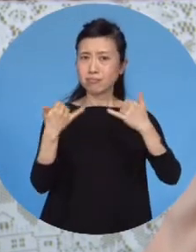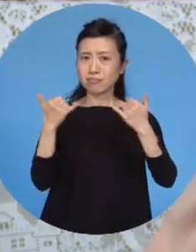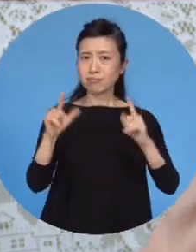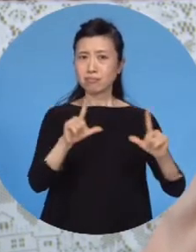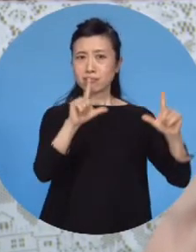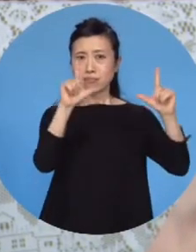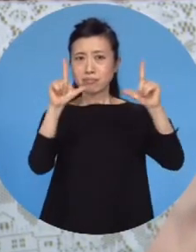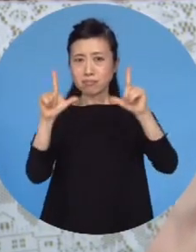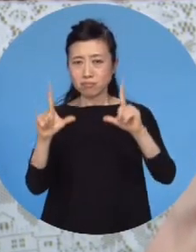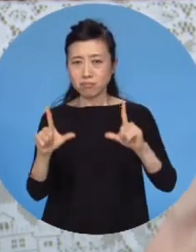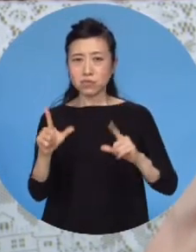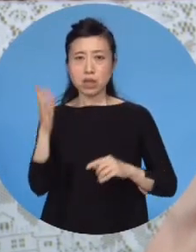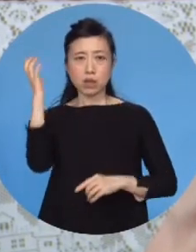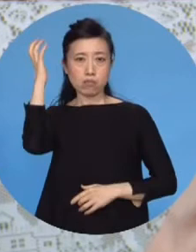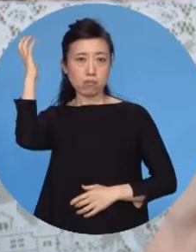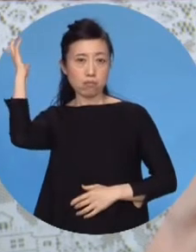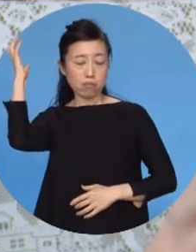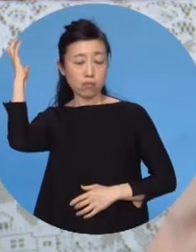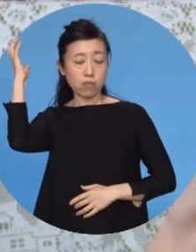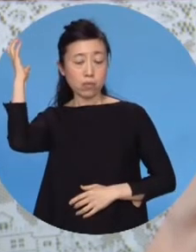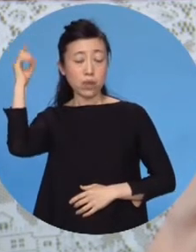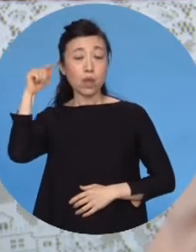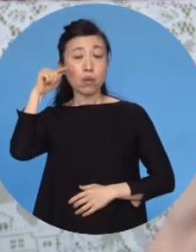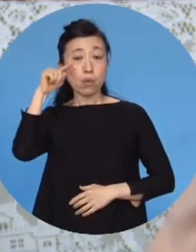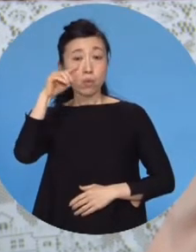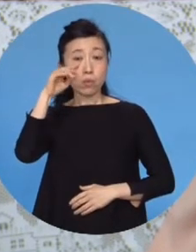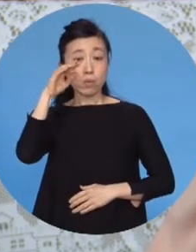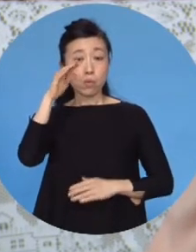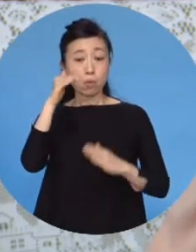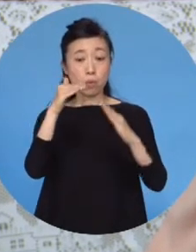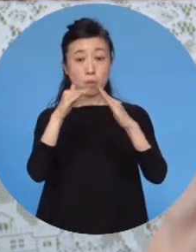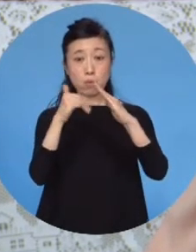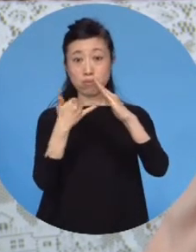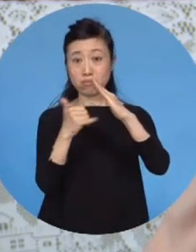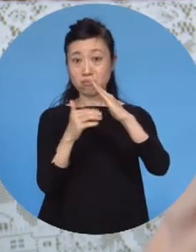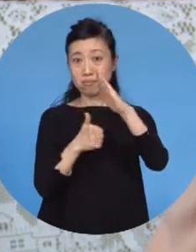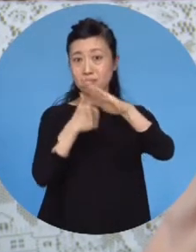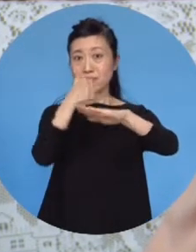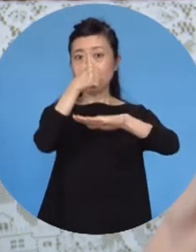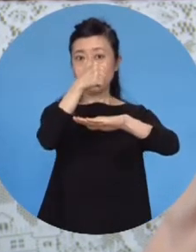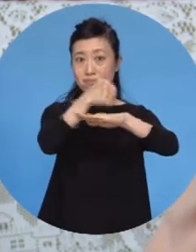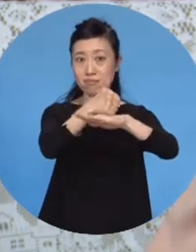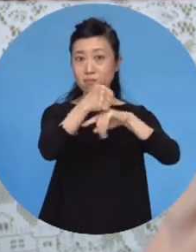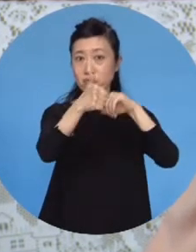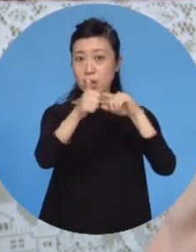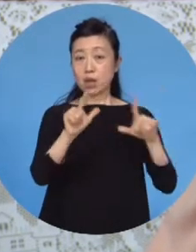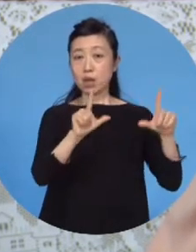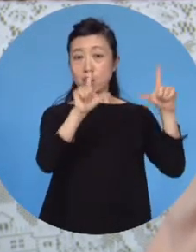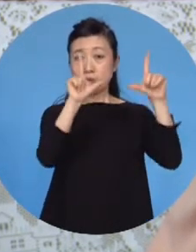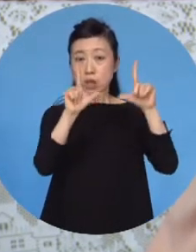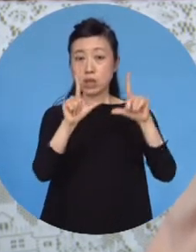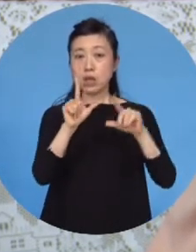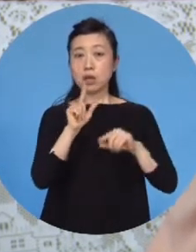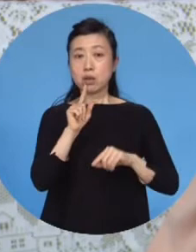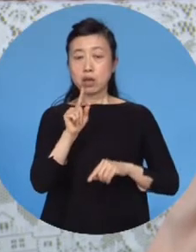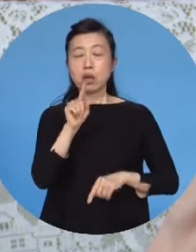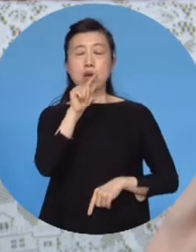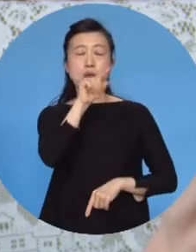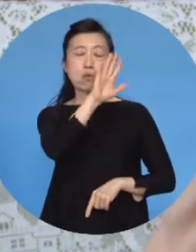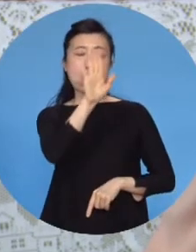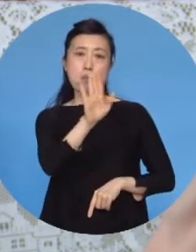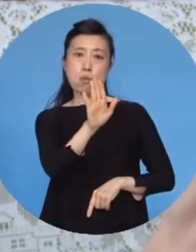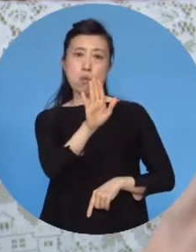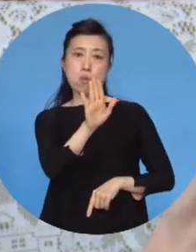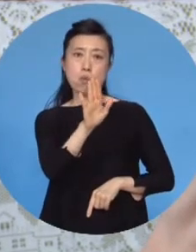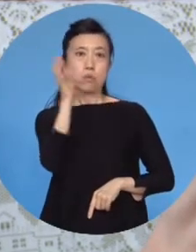ろう。で、その同族の、いわゆる族長が松の木に住ん